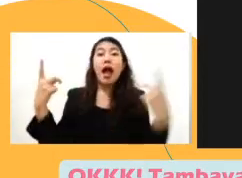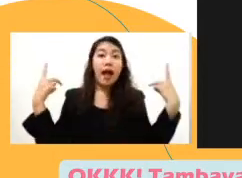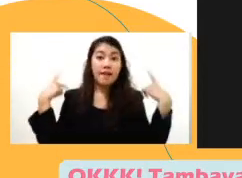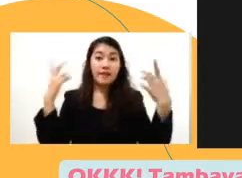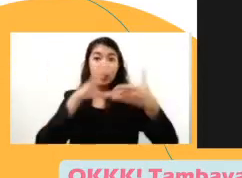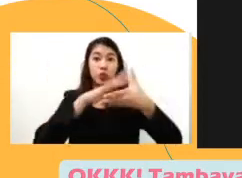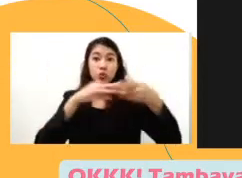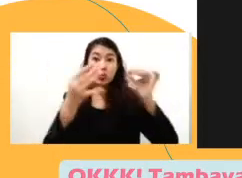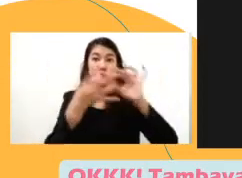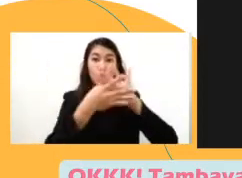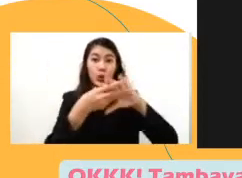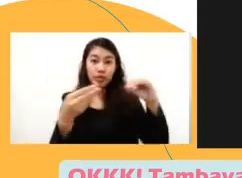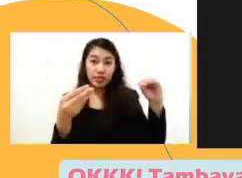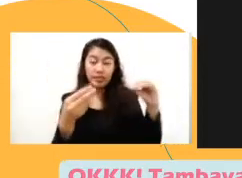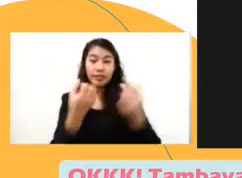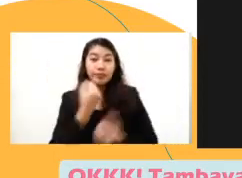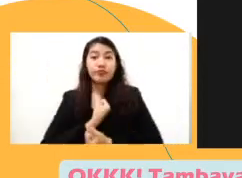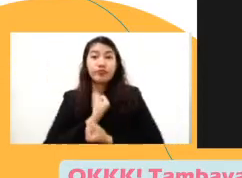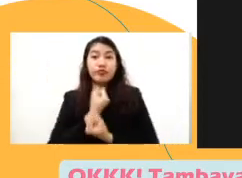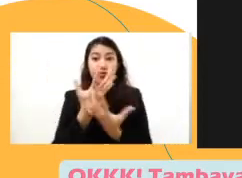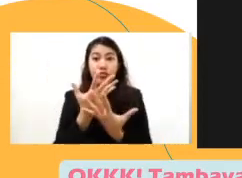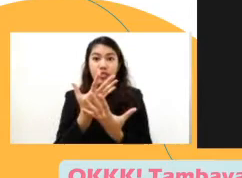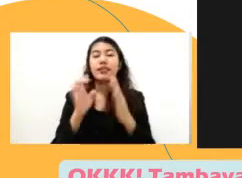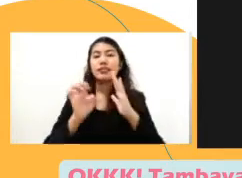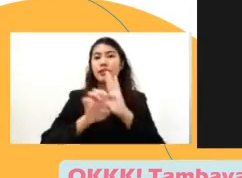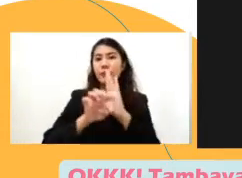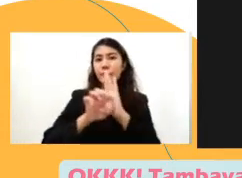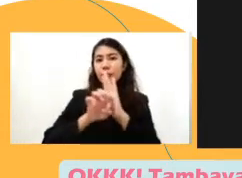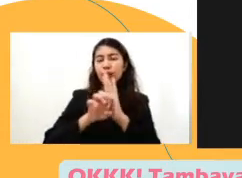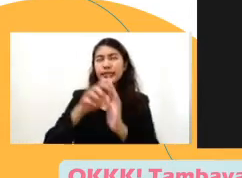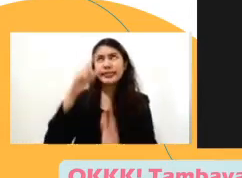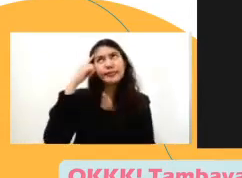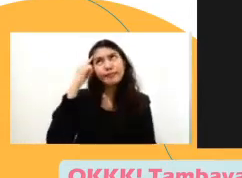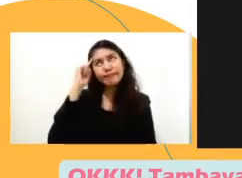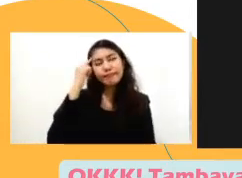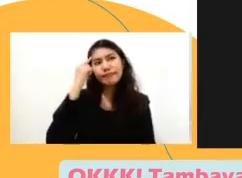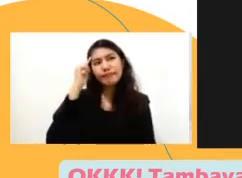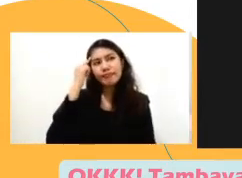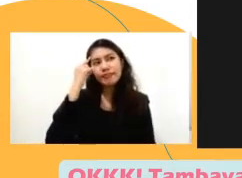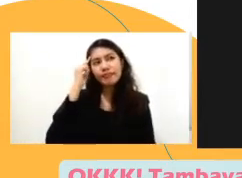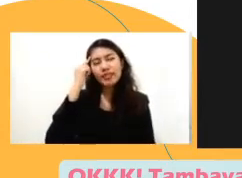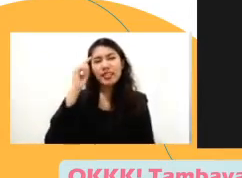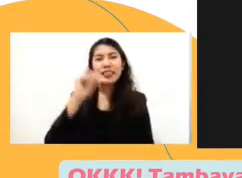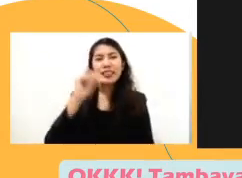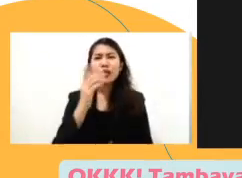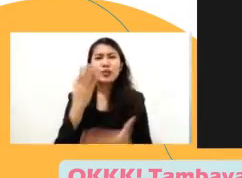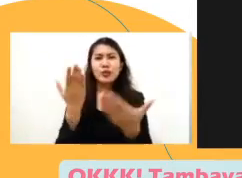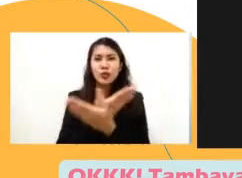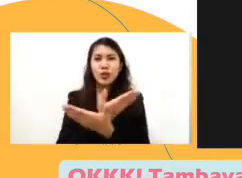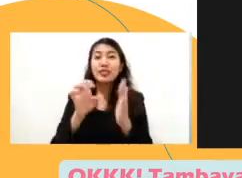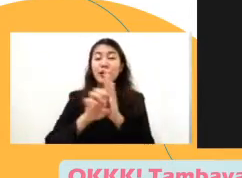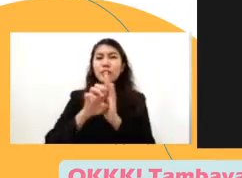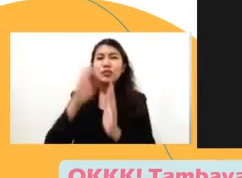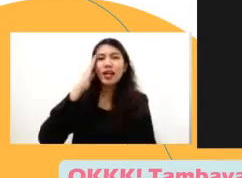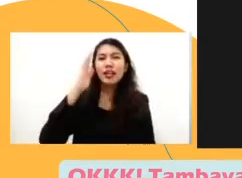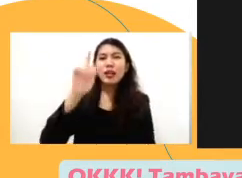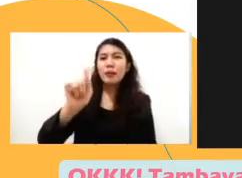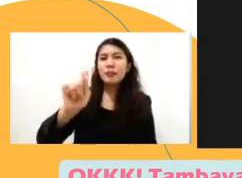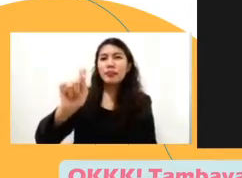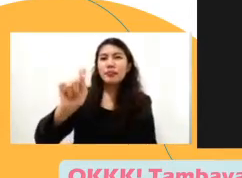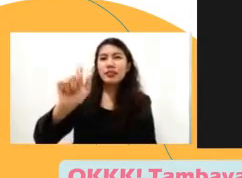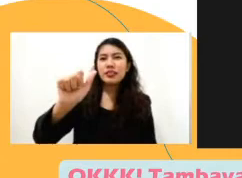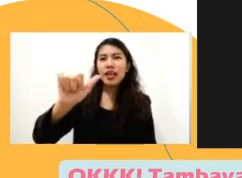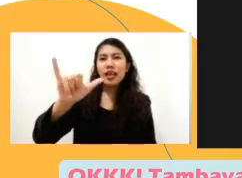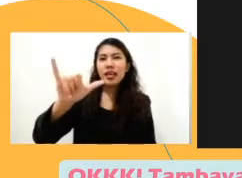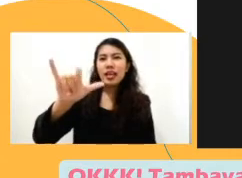maaaring nagkukwento. Halimbawa, ang naisip kong, hindi na nga to bago eh. Taylor Swift, Love Story.